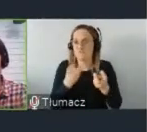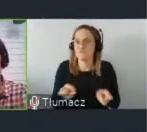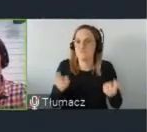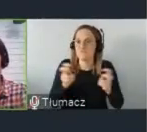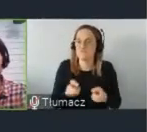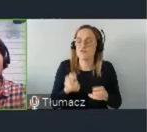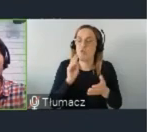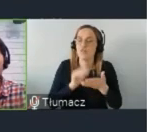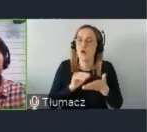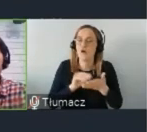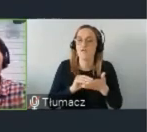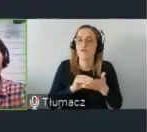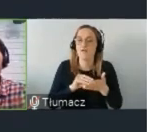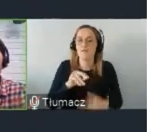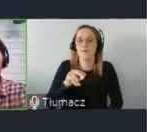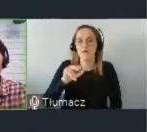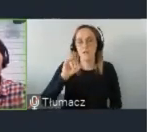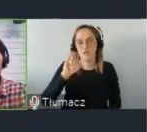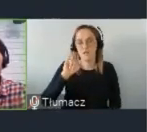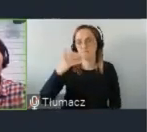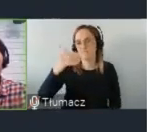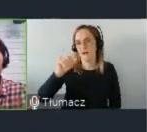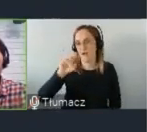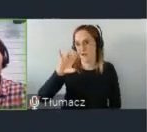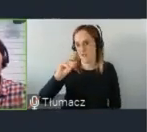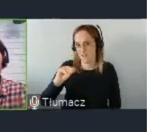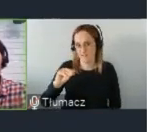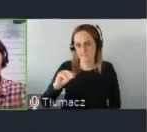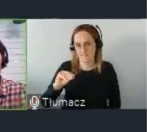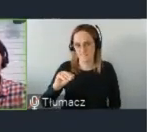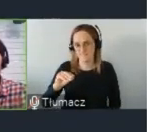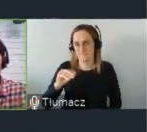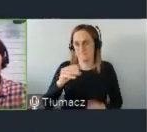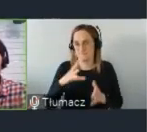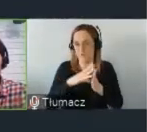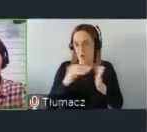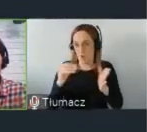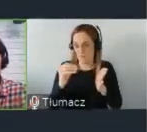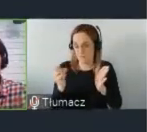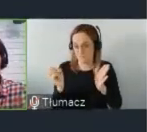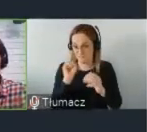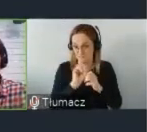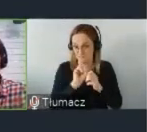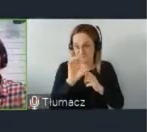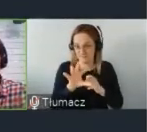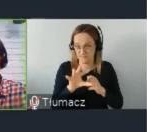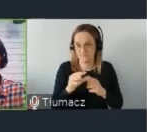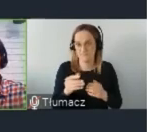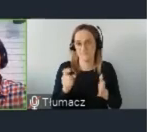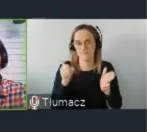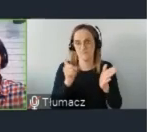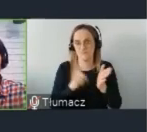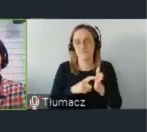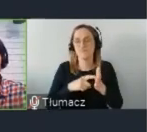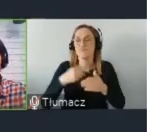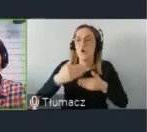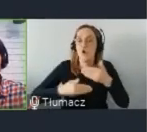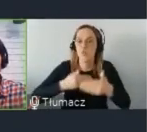takie doświadczenie VR. No ale zacznijmy od czegoś prostego. Możemy wrzucić obrazek, nacisnąć kontynuuj,